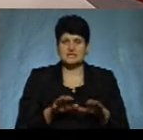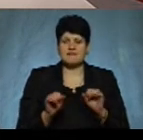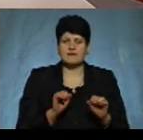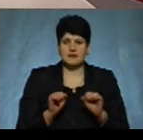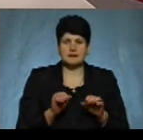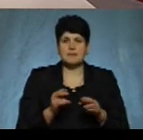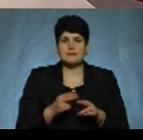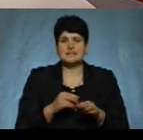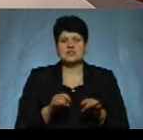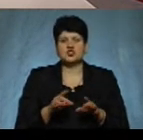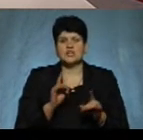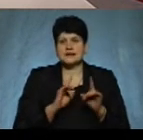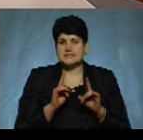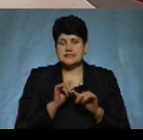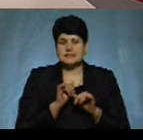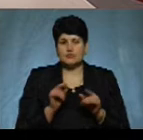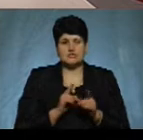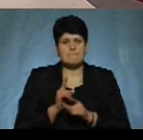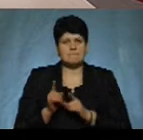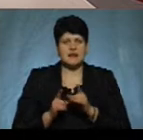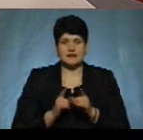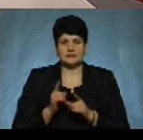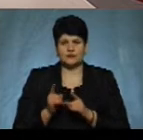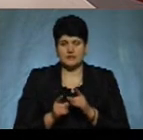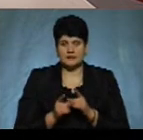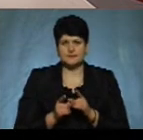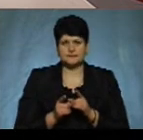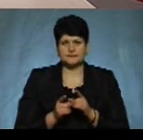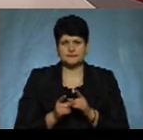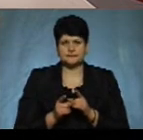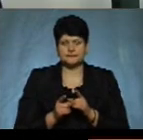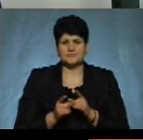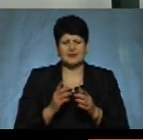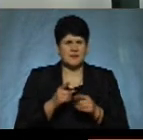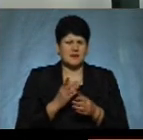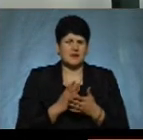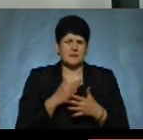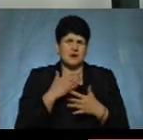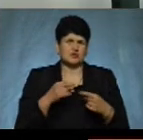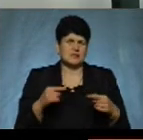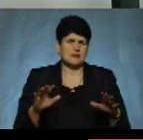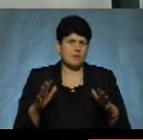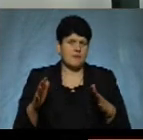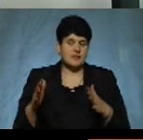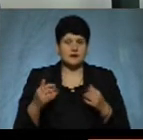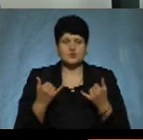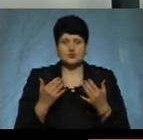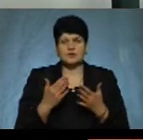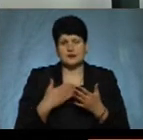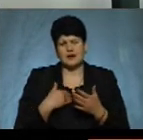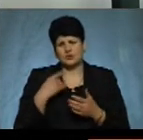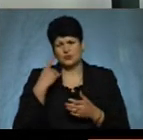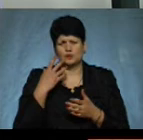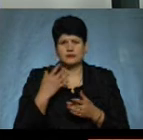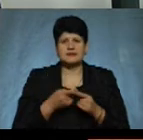сесії районної ради не можна перетворити. Відповідно, це могло призупинити роботу. Там багато є різних моментів, але сьогодні я думаю, що